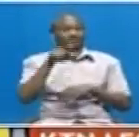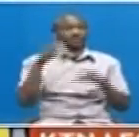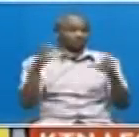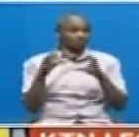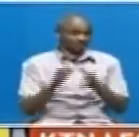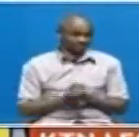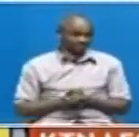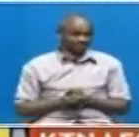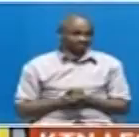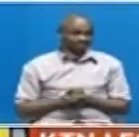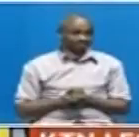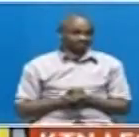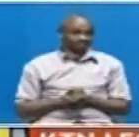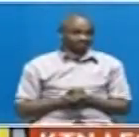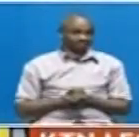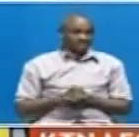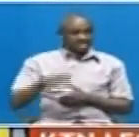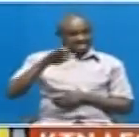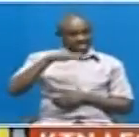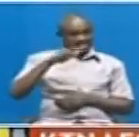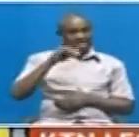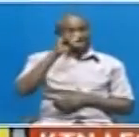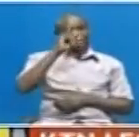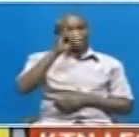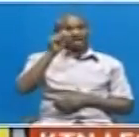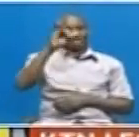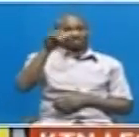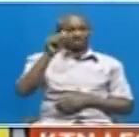Hussein Mohamed, KTN Leo, katika eneo la Ajawa, kaunti ya Wajia.